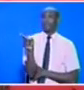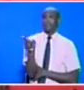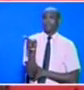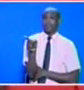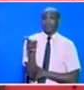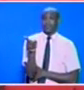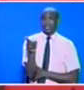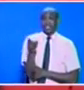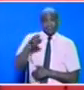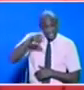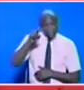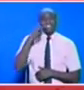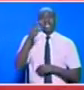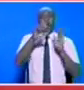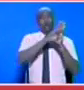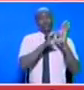kwa hiyo katiba